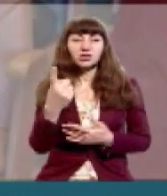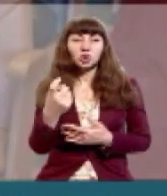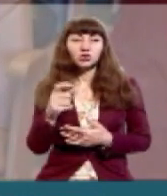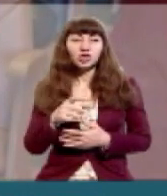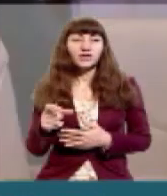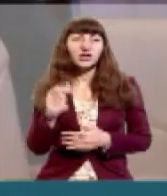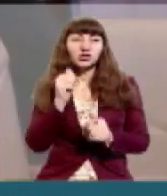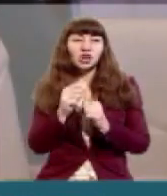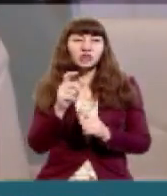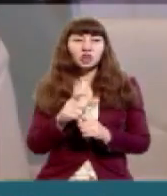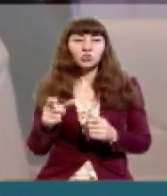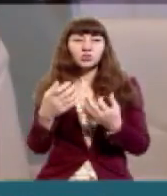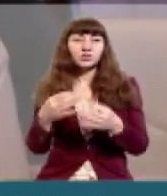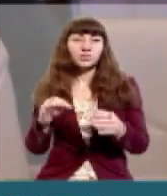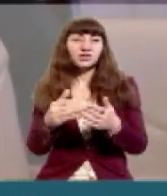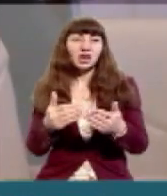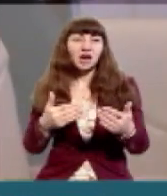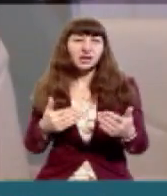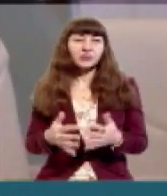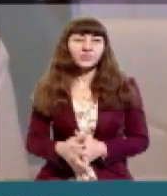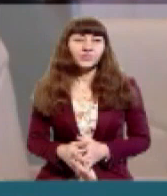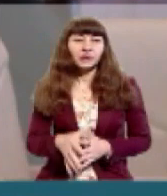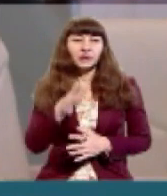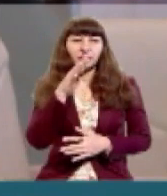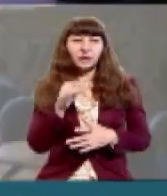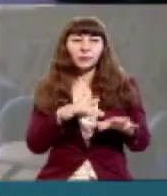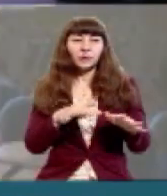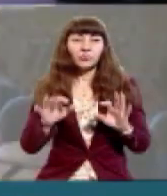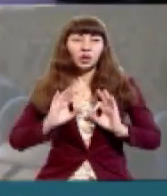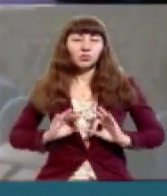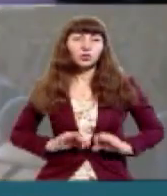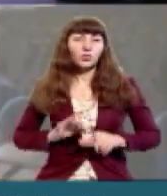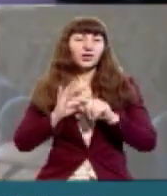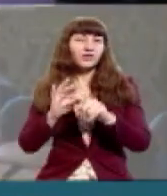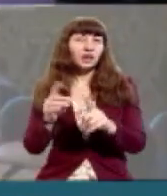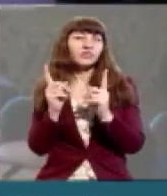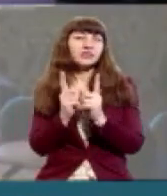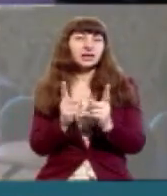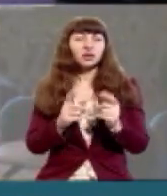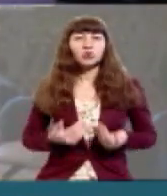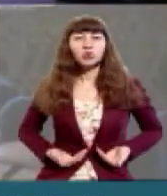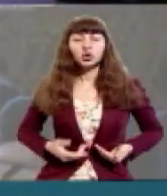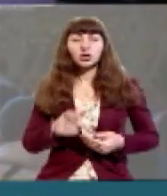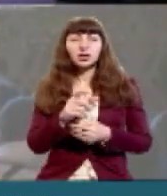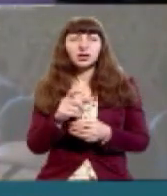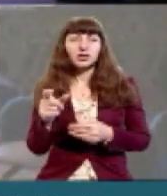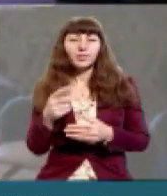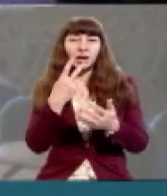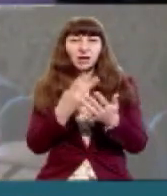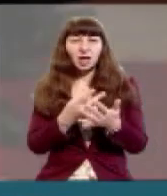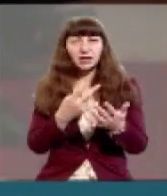астам адам есепте тұр. Көбінесе бұл шартты түрде мерзімінен бұрын босатылған адамдар. Акция барысында прокуратура қызметкерлері